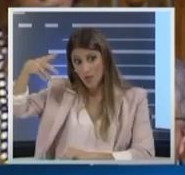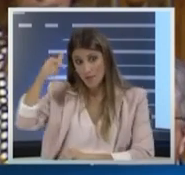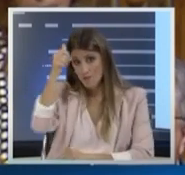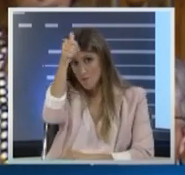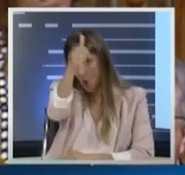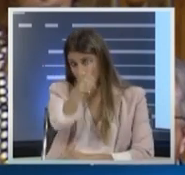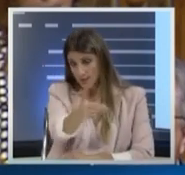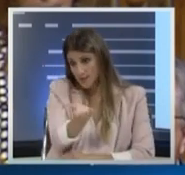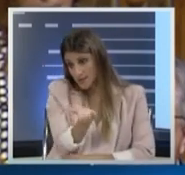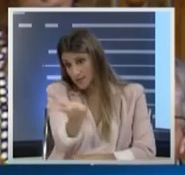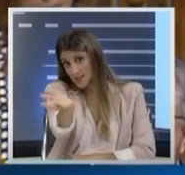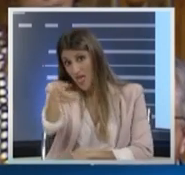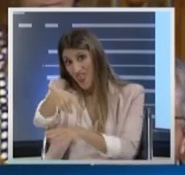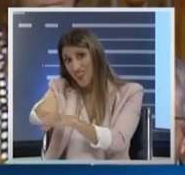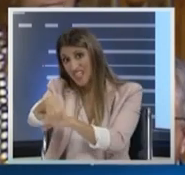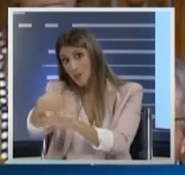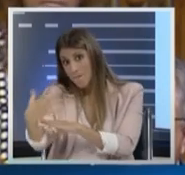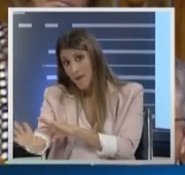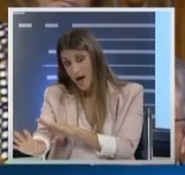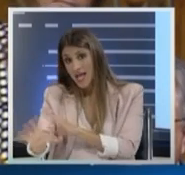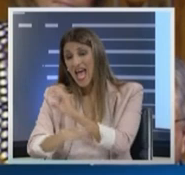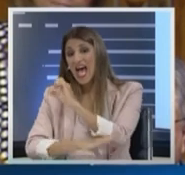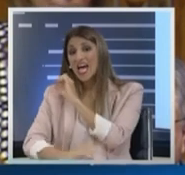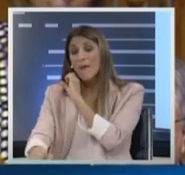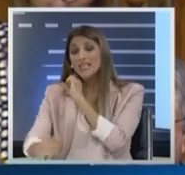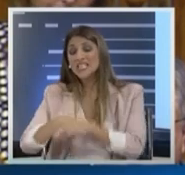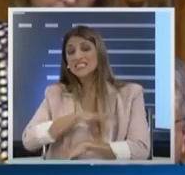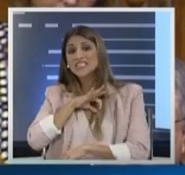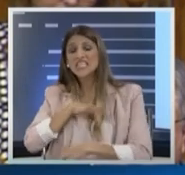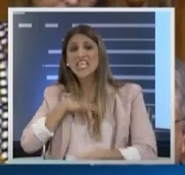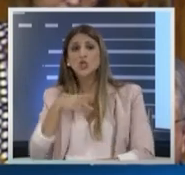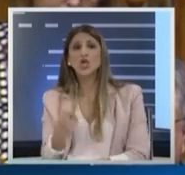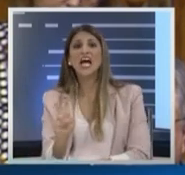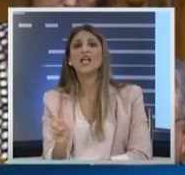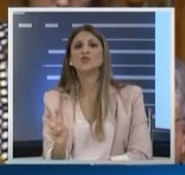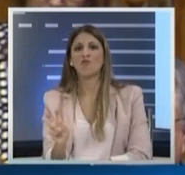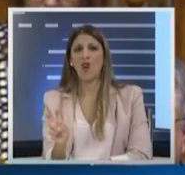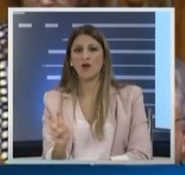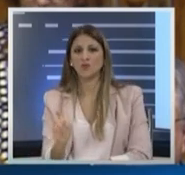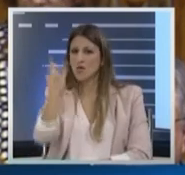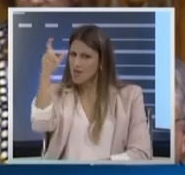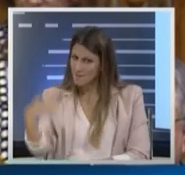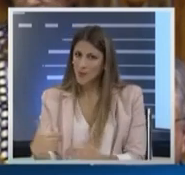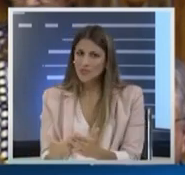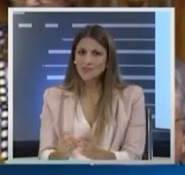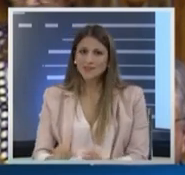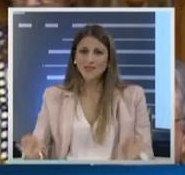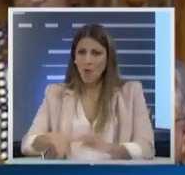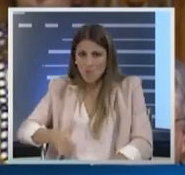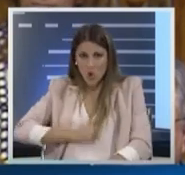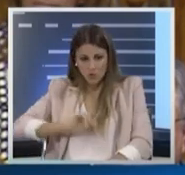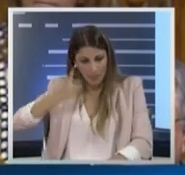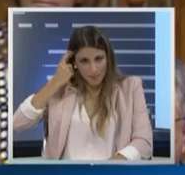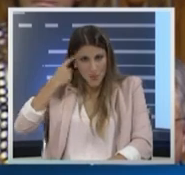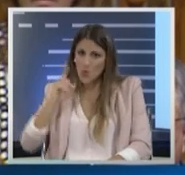που έχει κάνει ενόρκως η γραμματέας του κυρίου Χριστοφοράκου. Δεν είναι λάσπη στον ανεμιστήρα αυτό.